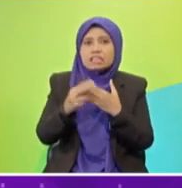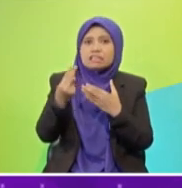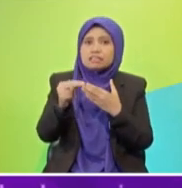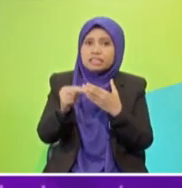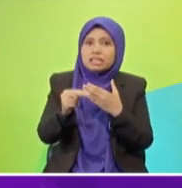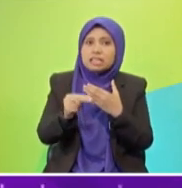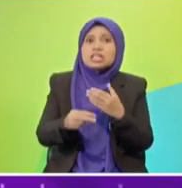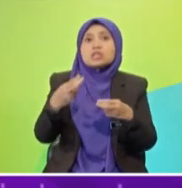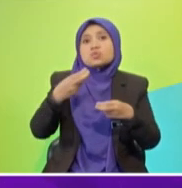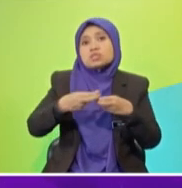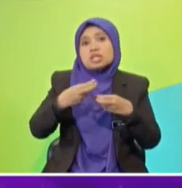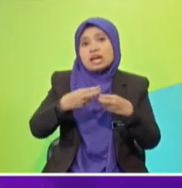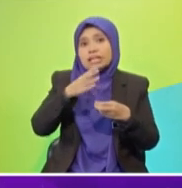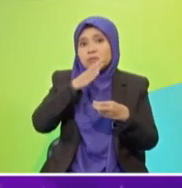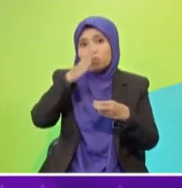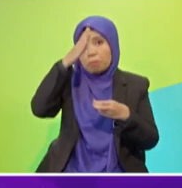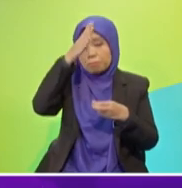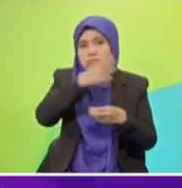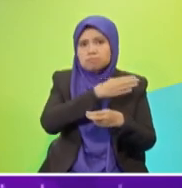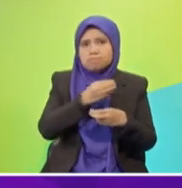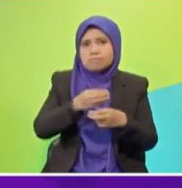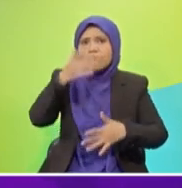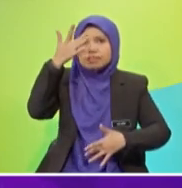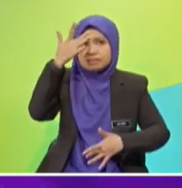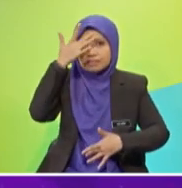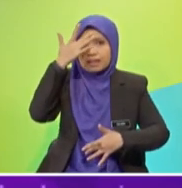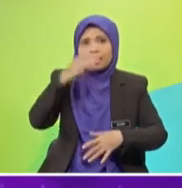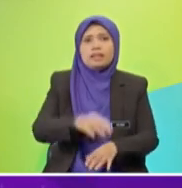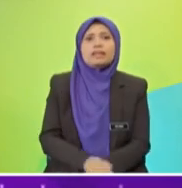ketika kita cuci pinggang kita juga kena berhati-hati